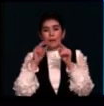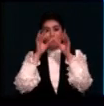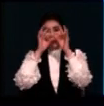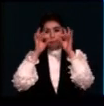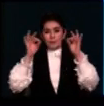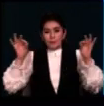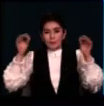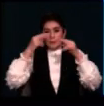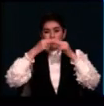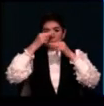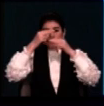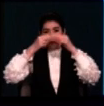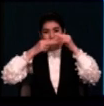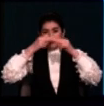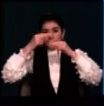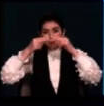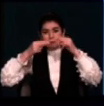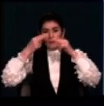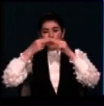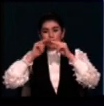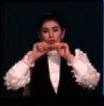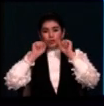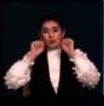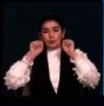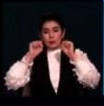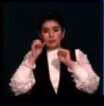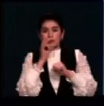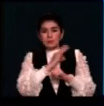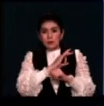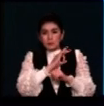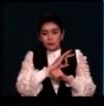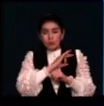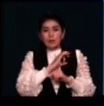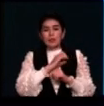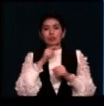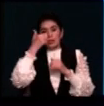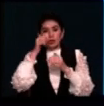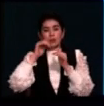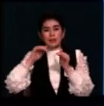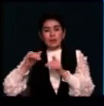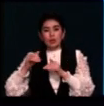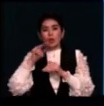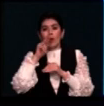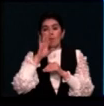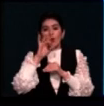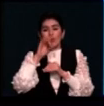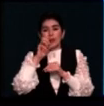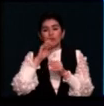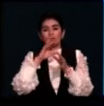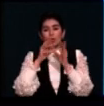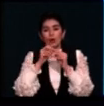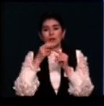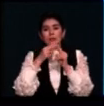үстіні изоляцион сырт билан қоплашта ішлетілады. Сонгі елларда полипропиленні